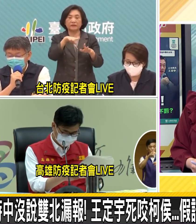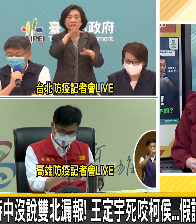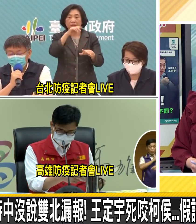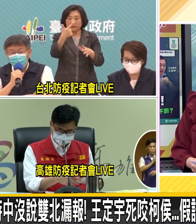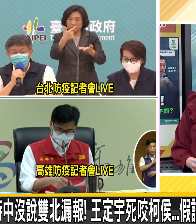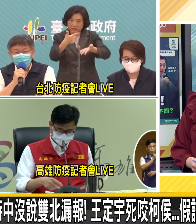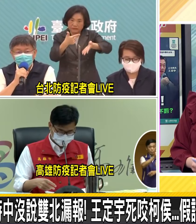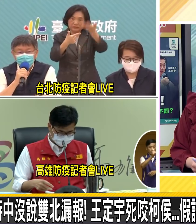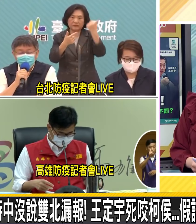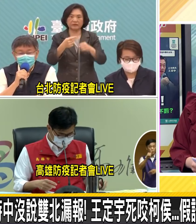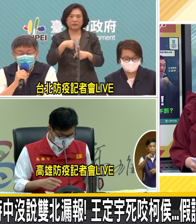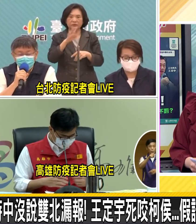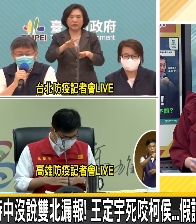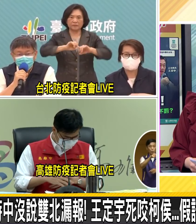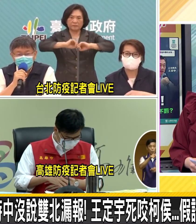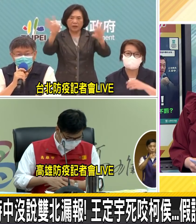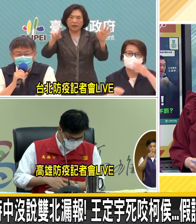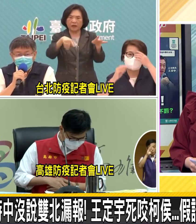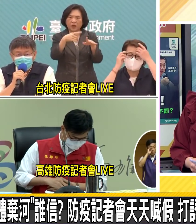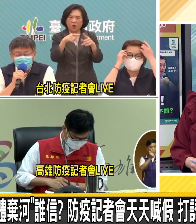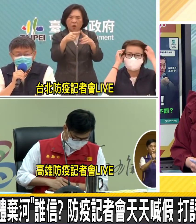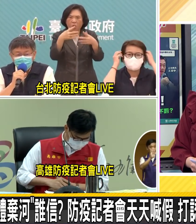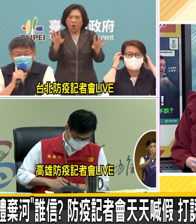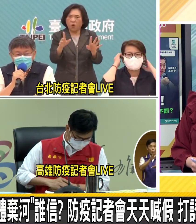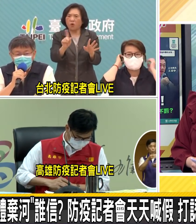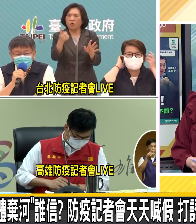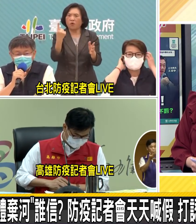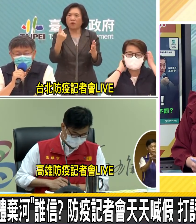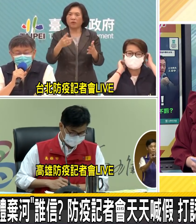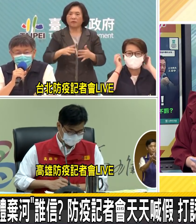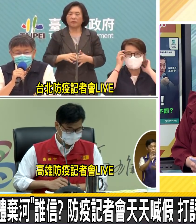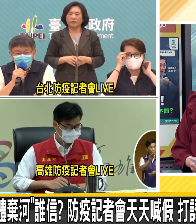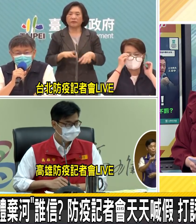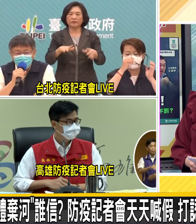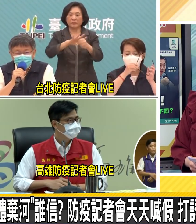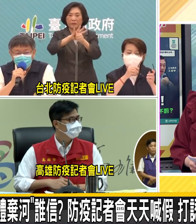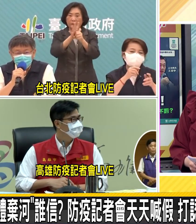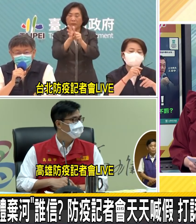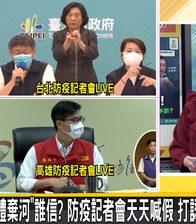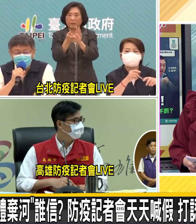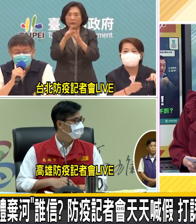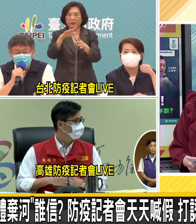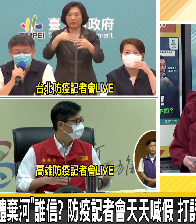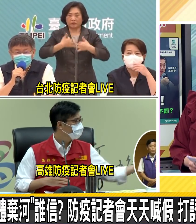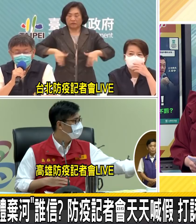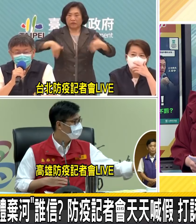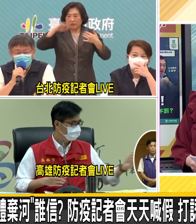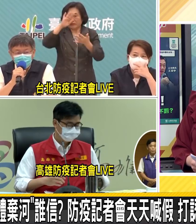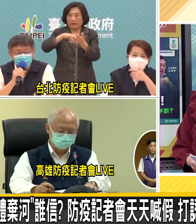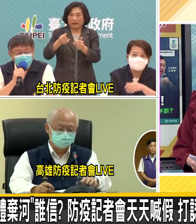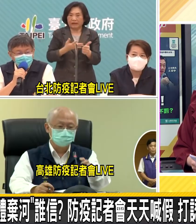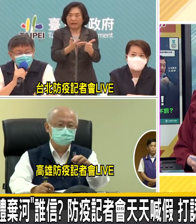法委员，林靖怡是民进党的前不分区立法委员，焦糖是民进党的新进党员，